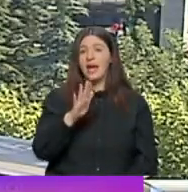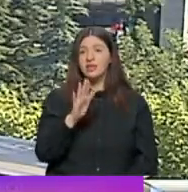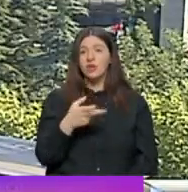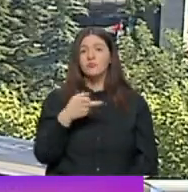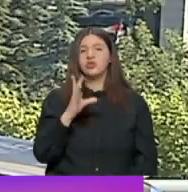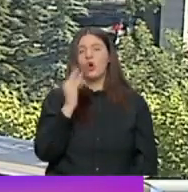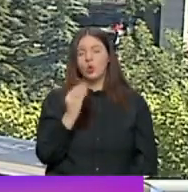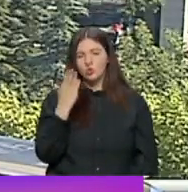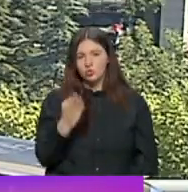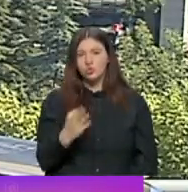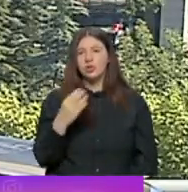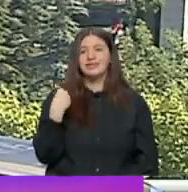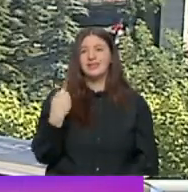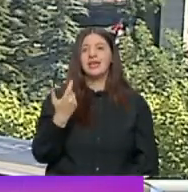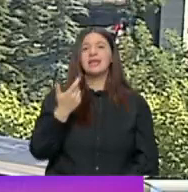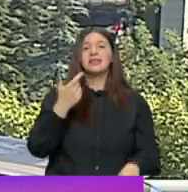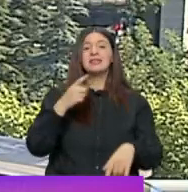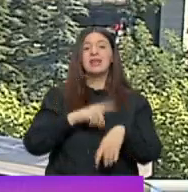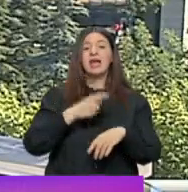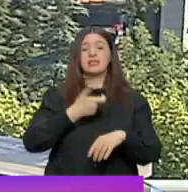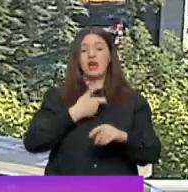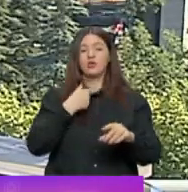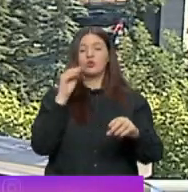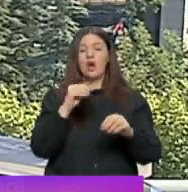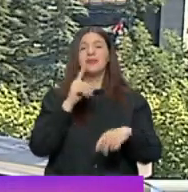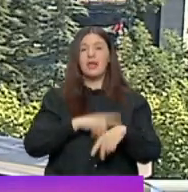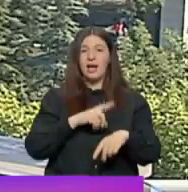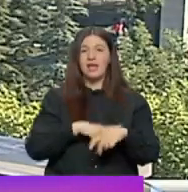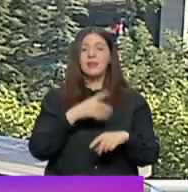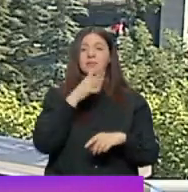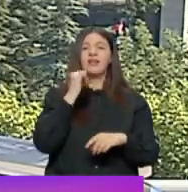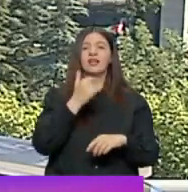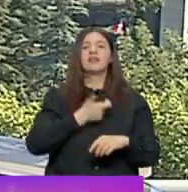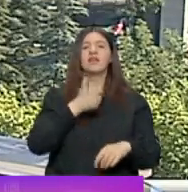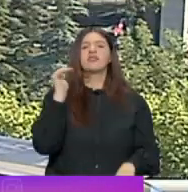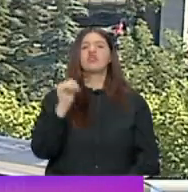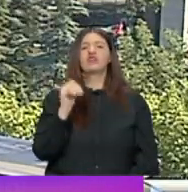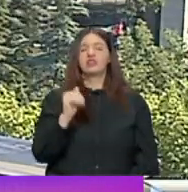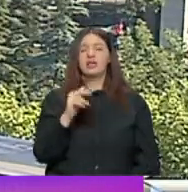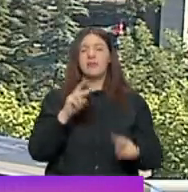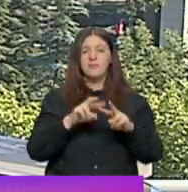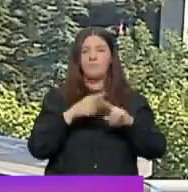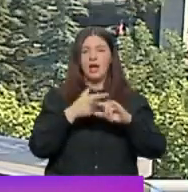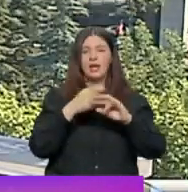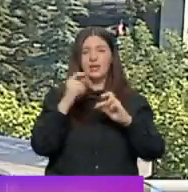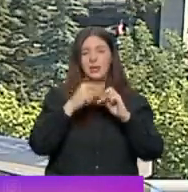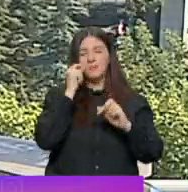boş olduğunu, yeni yasama döneminde dezenformasyon yasasının geleceğini Mahir Ünal açıkladı.